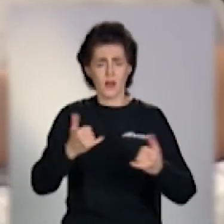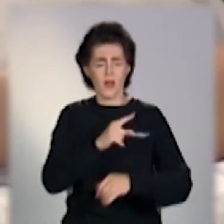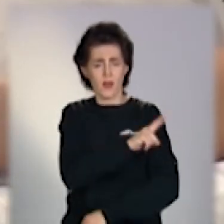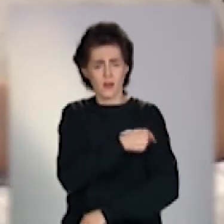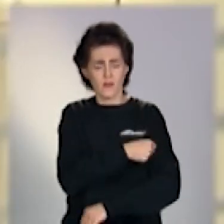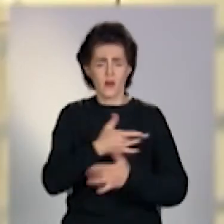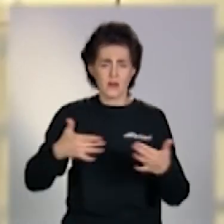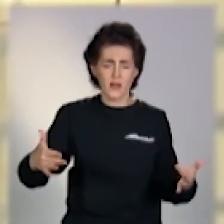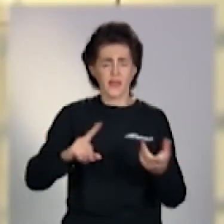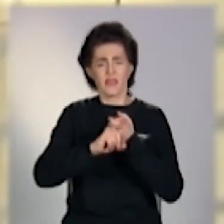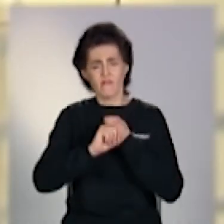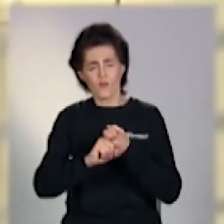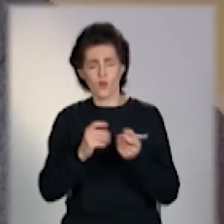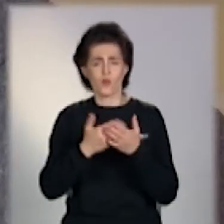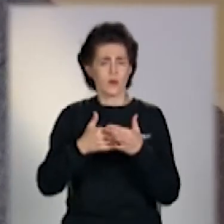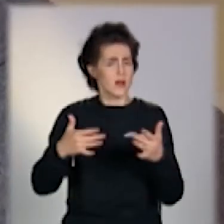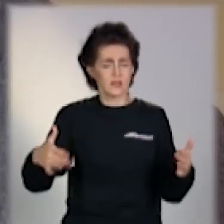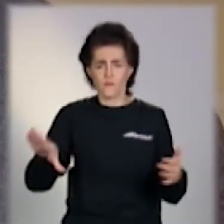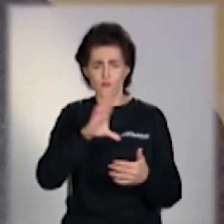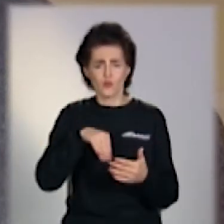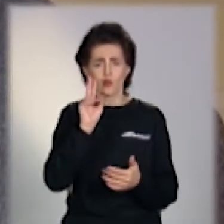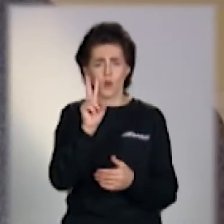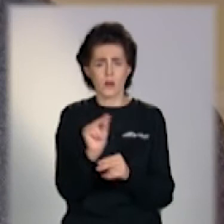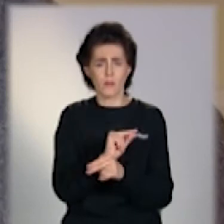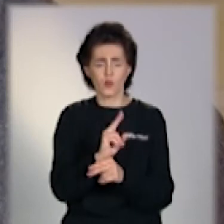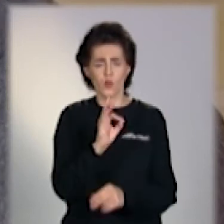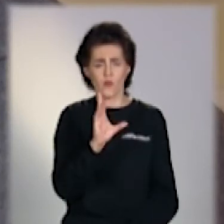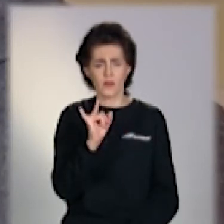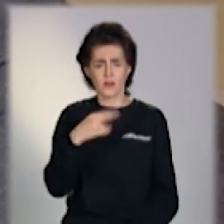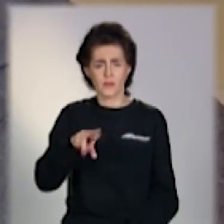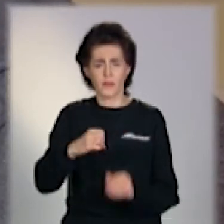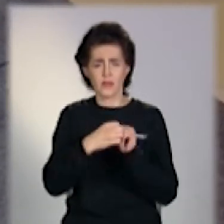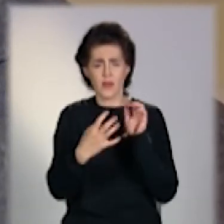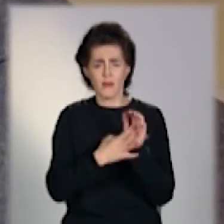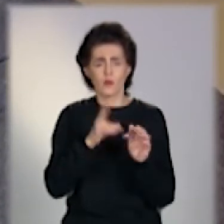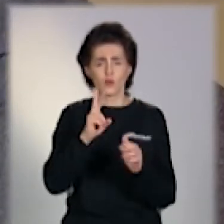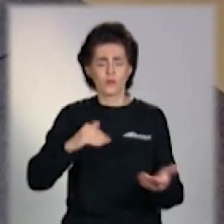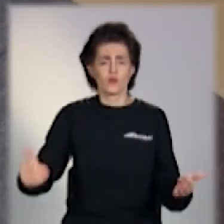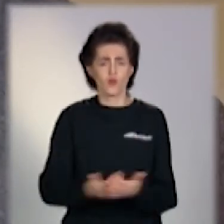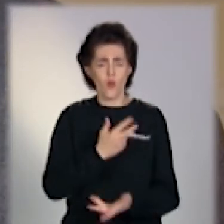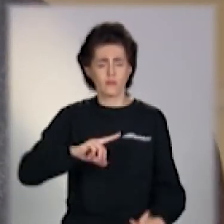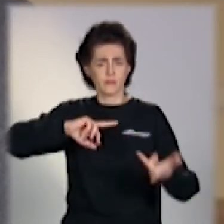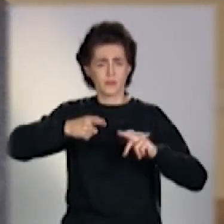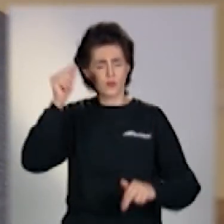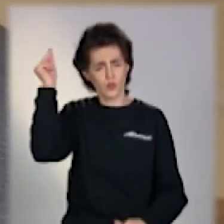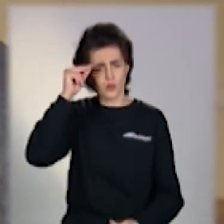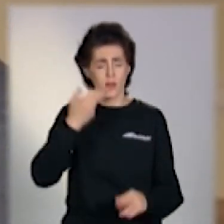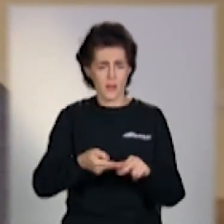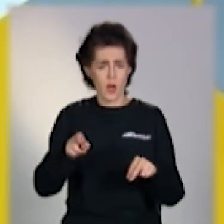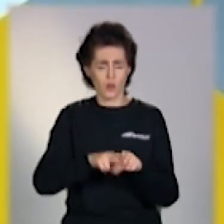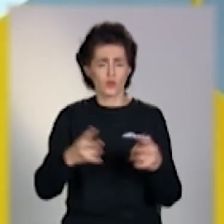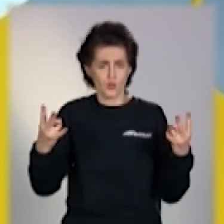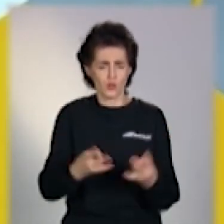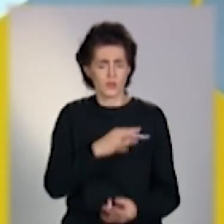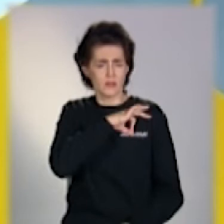лише інфекціоністи, а більша частина лікарів, яких лікують хворих з COVID-19, це лікарі, які мусили перевчитися. І такі освітні заходи є дуже